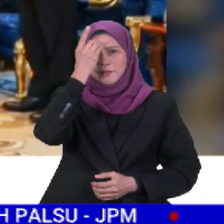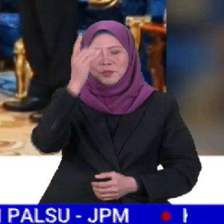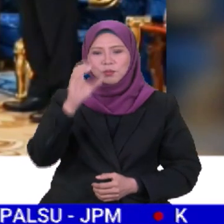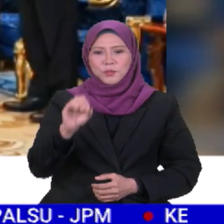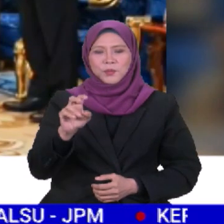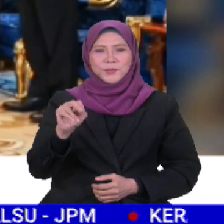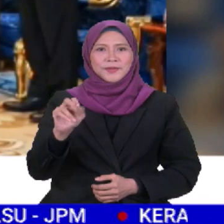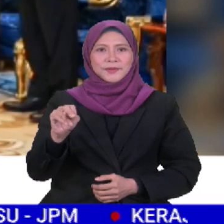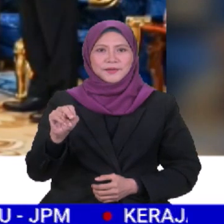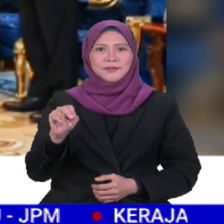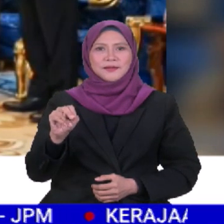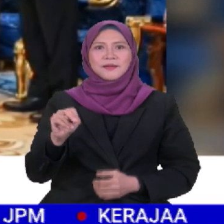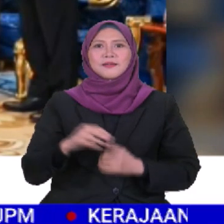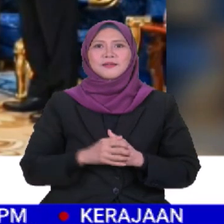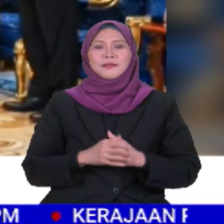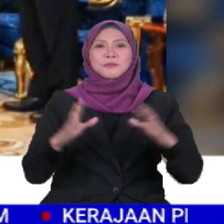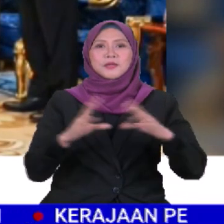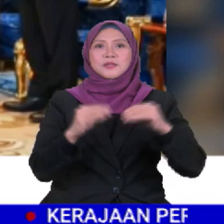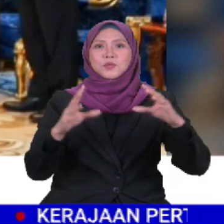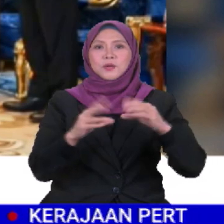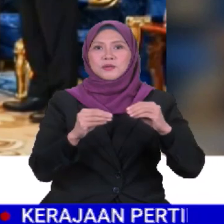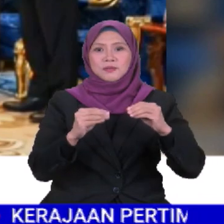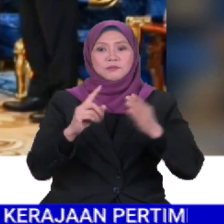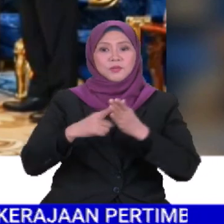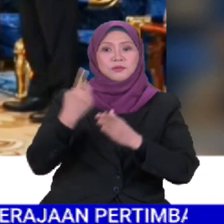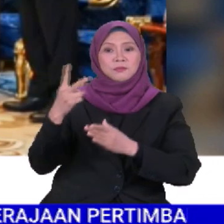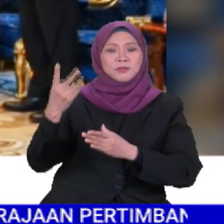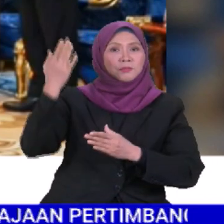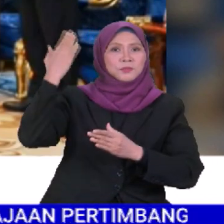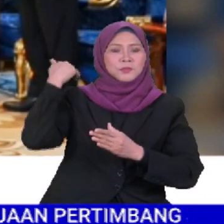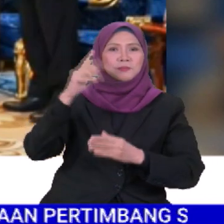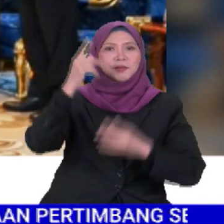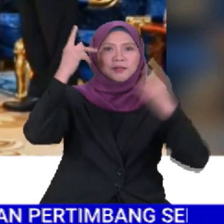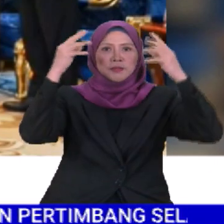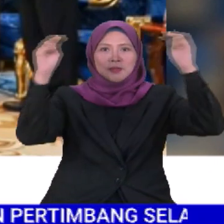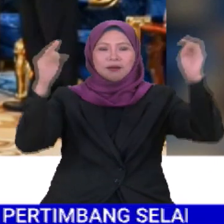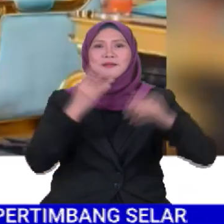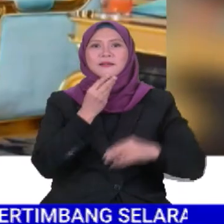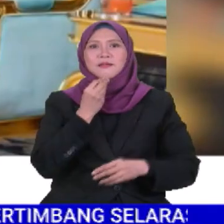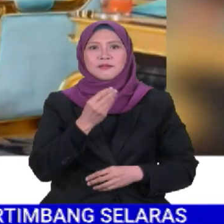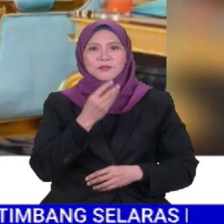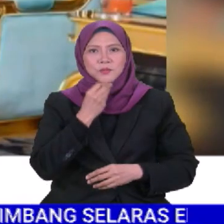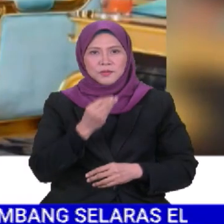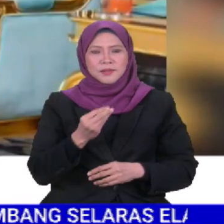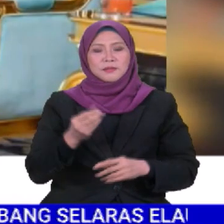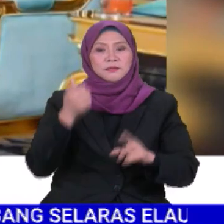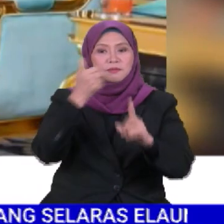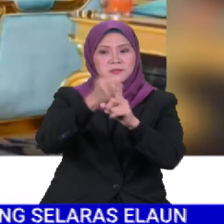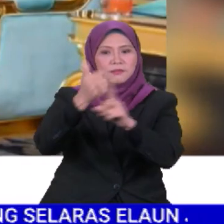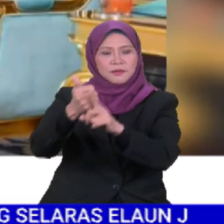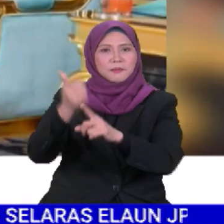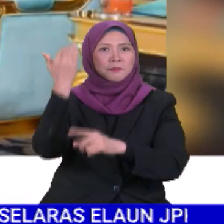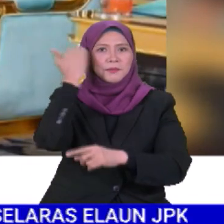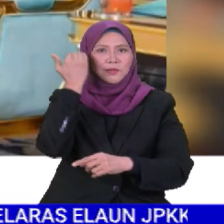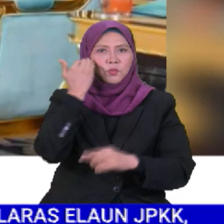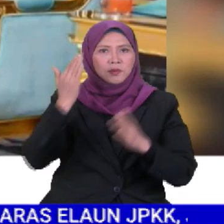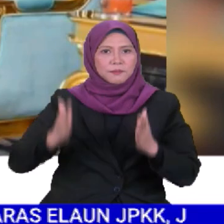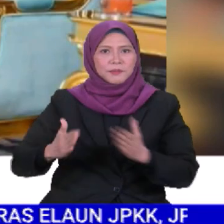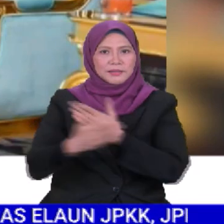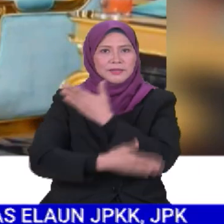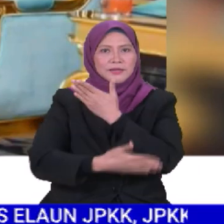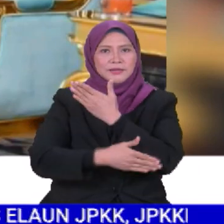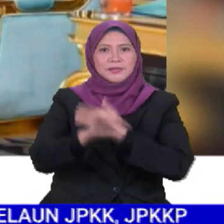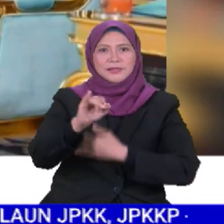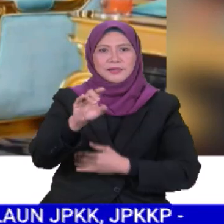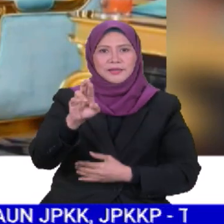Hafiz Ghazi. Pada mesyuarat Kabinet Disember lalu, Perdana Menteri Datuk Seri Anwar Ibrahim mengarahkan Peguam Negara Tan Sri